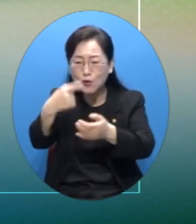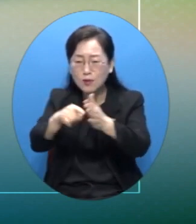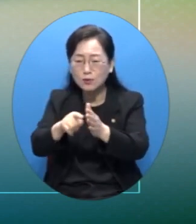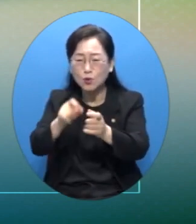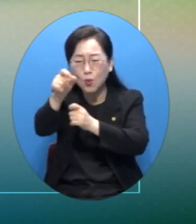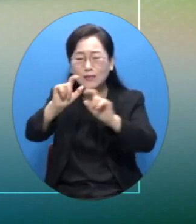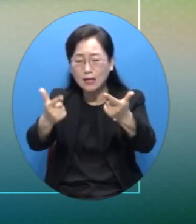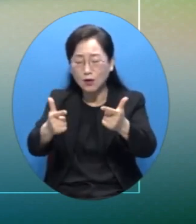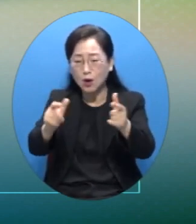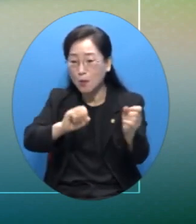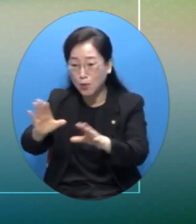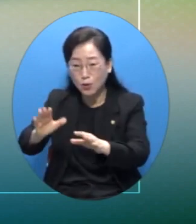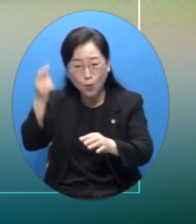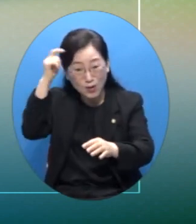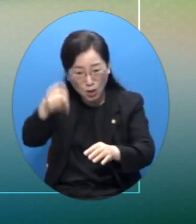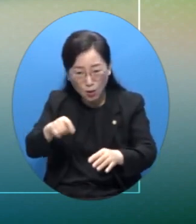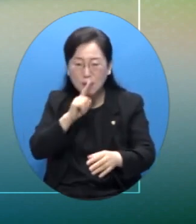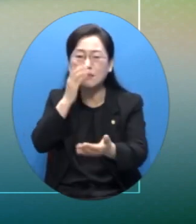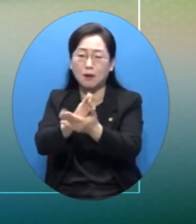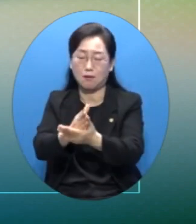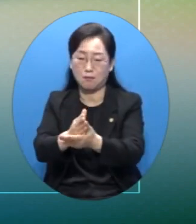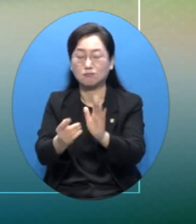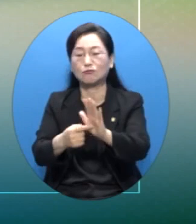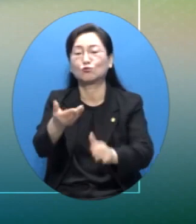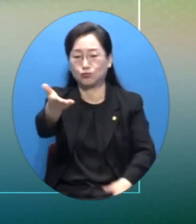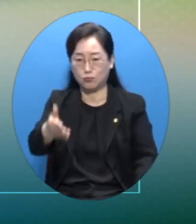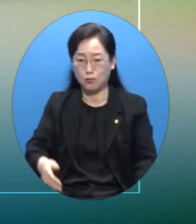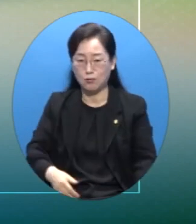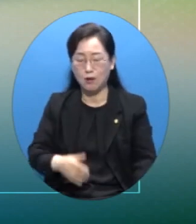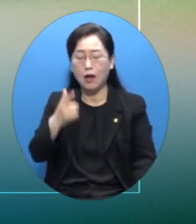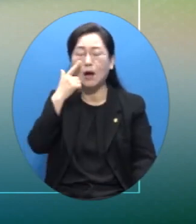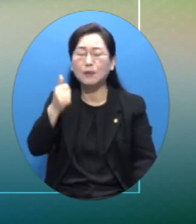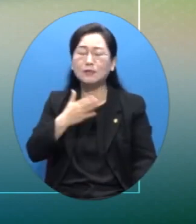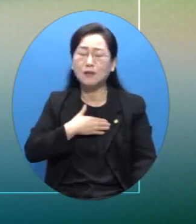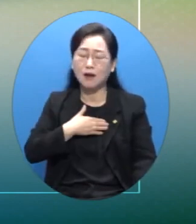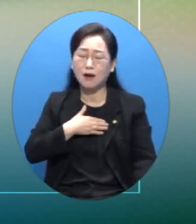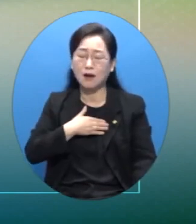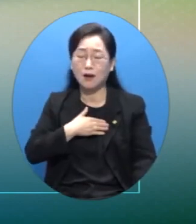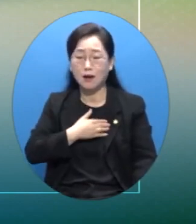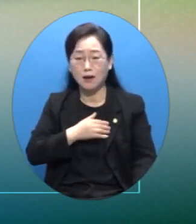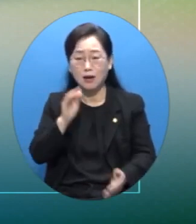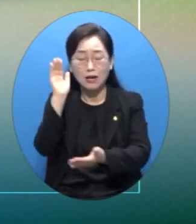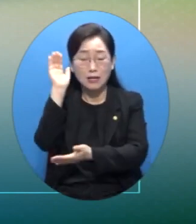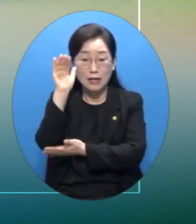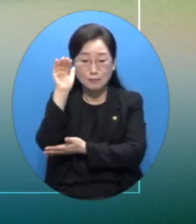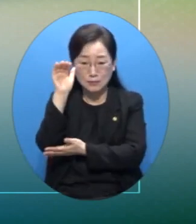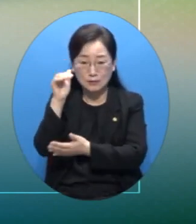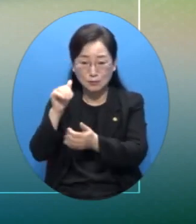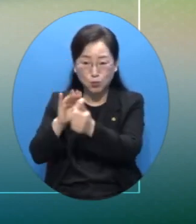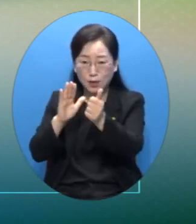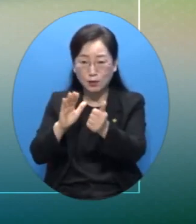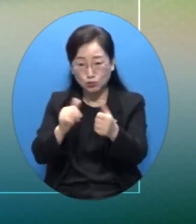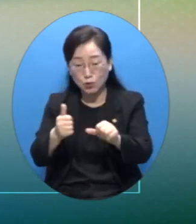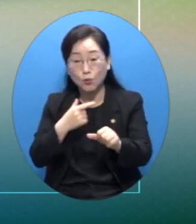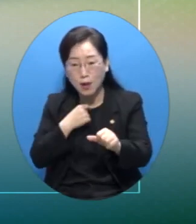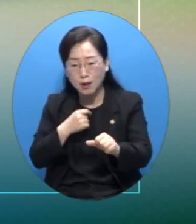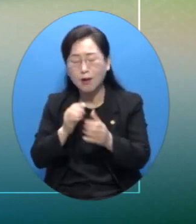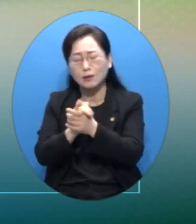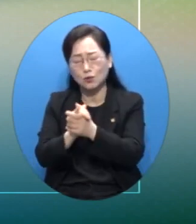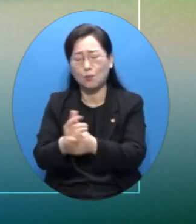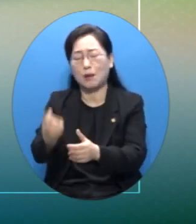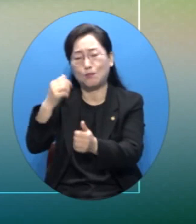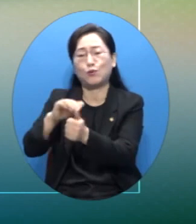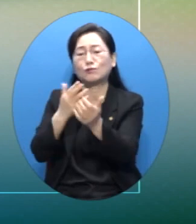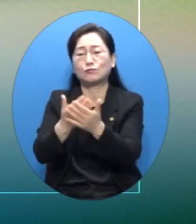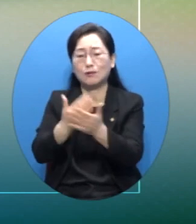저를 남미에 보내셔서 주님과 함께 이르다 죽게 하시려거든 기도하오니 어서 보내주소서. 마른